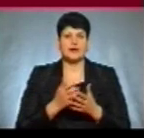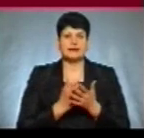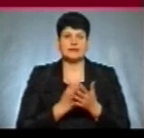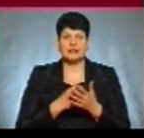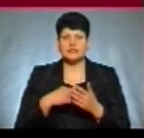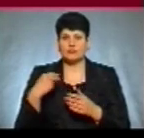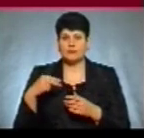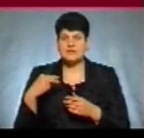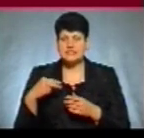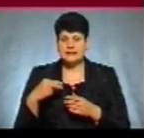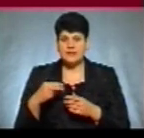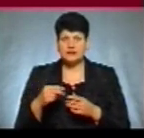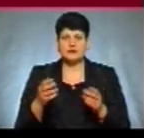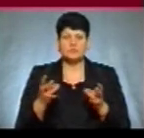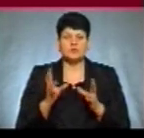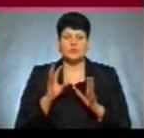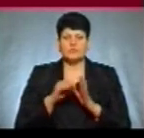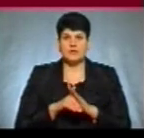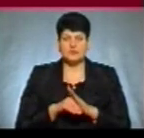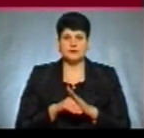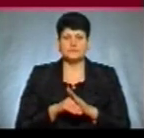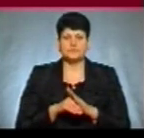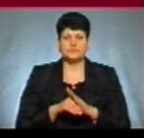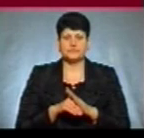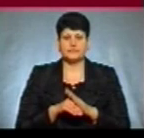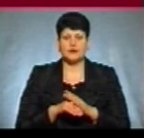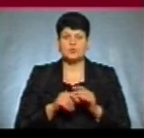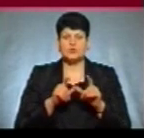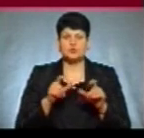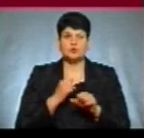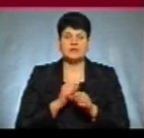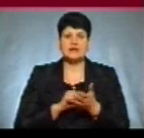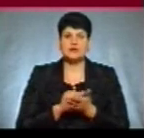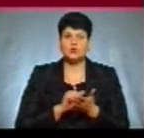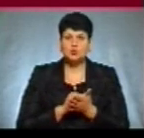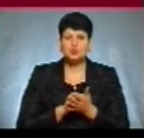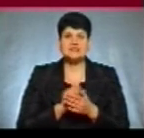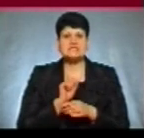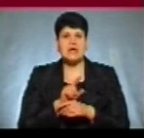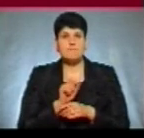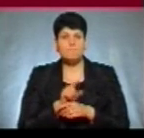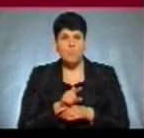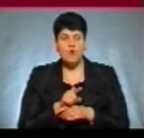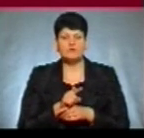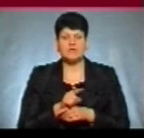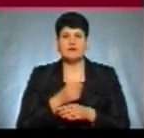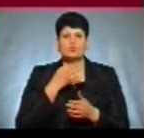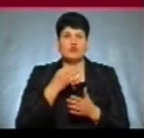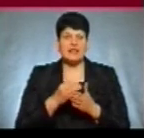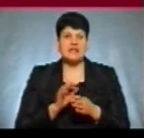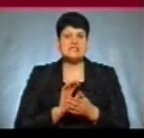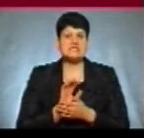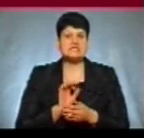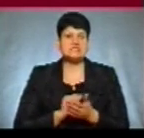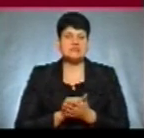зазначення необхідних відомостей. Це установище здійснила друк, замовника, тиражу та осіб відповідальних за випуск.